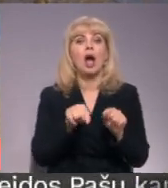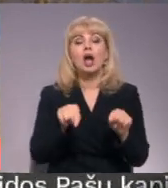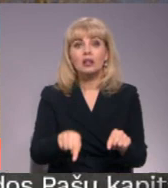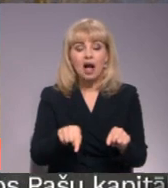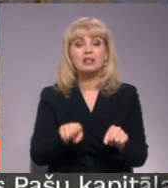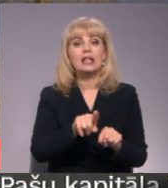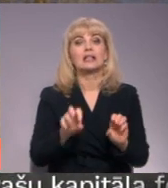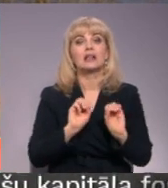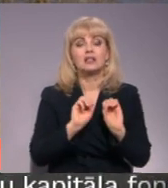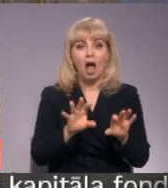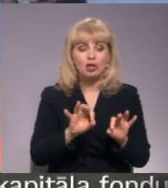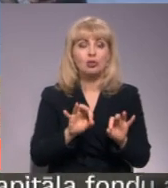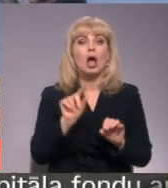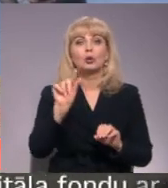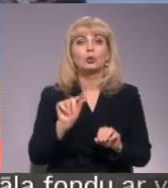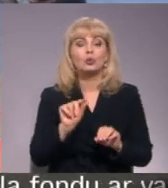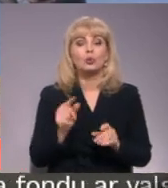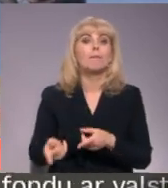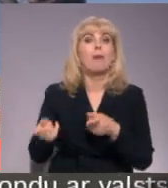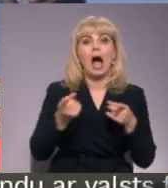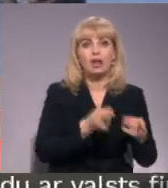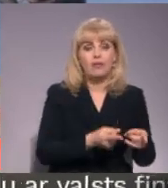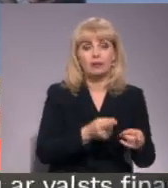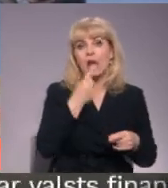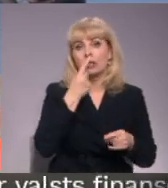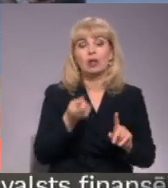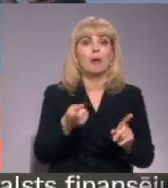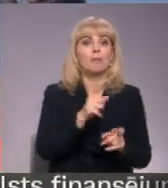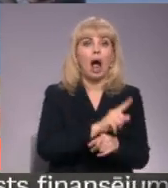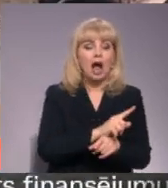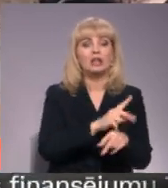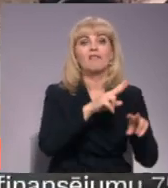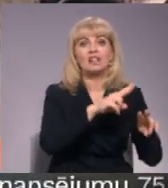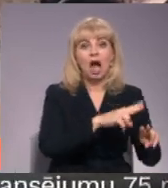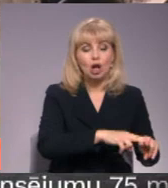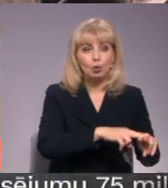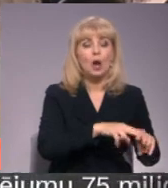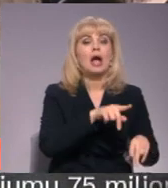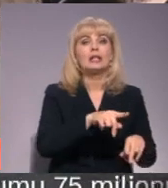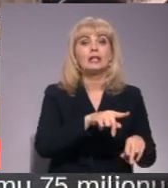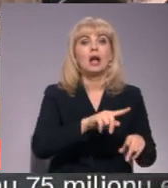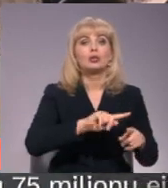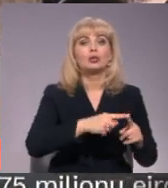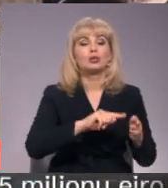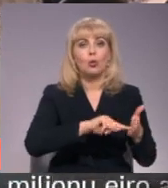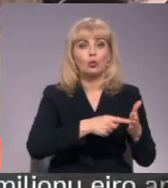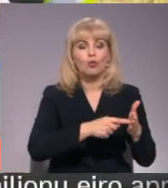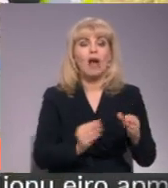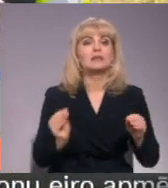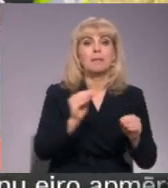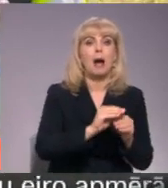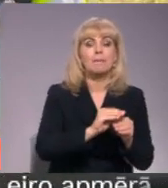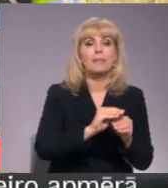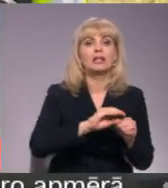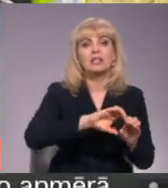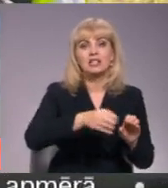Tas ir tas stāsts, kad viņam drusku pārvietojoties, teiksim, tikko viņš maina dislokācijas vietu, viņam tiek skrūvēts klāt papildus caruļvadi,